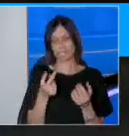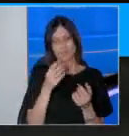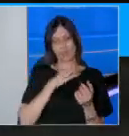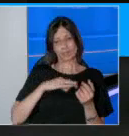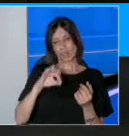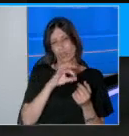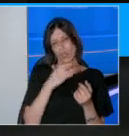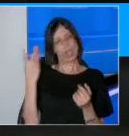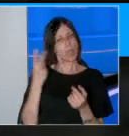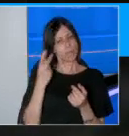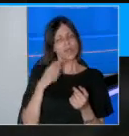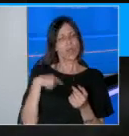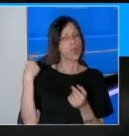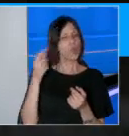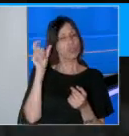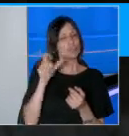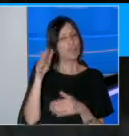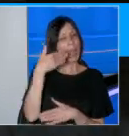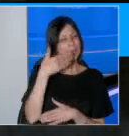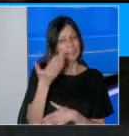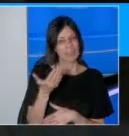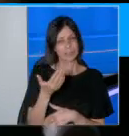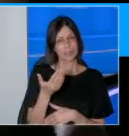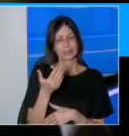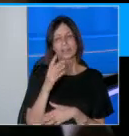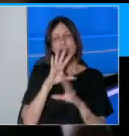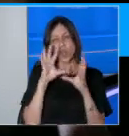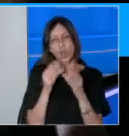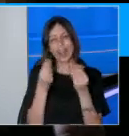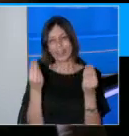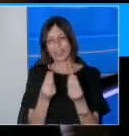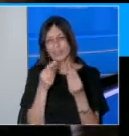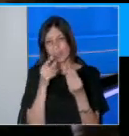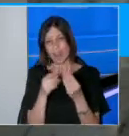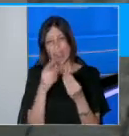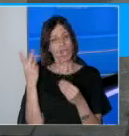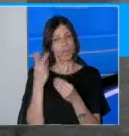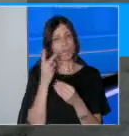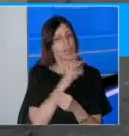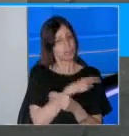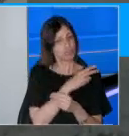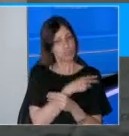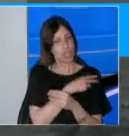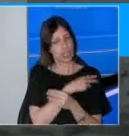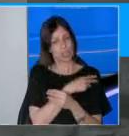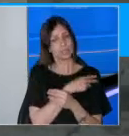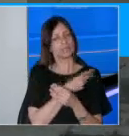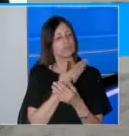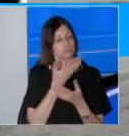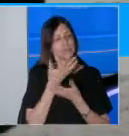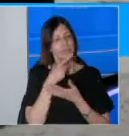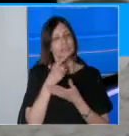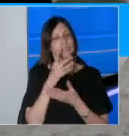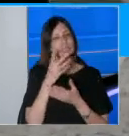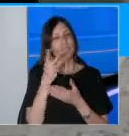לנו כמובן, לכולנו, לתושבי המדינה, כל האירועים האלו, כמובן המשטרה מכילה אותם, נכון שהם ברצף,